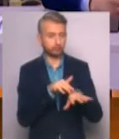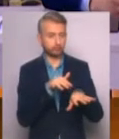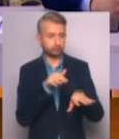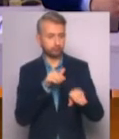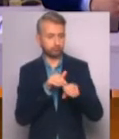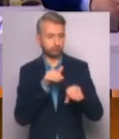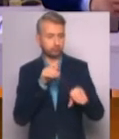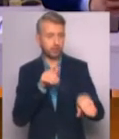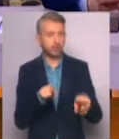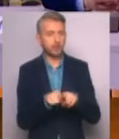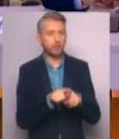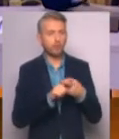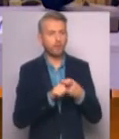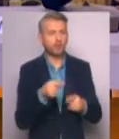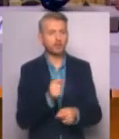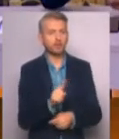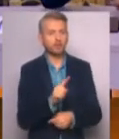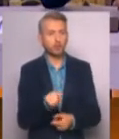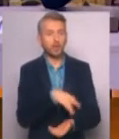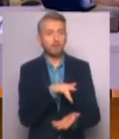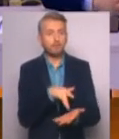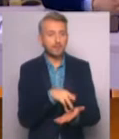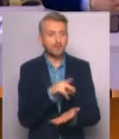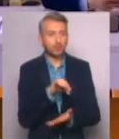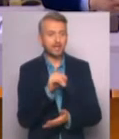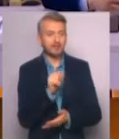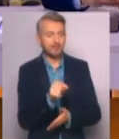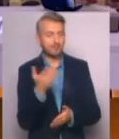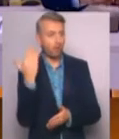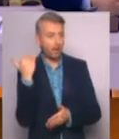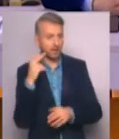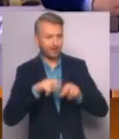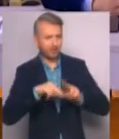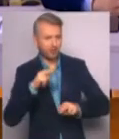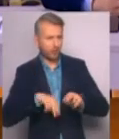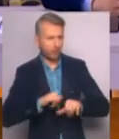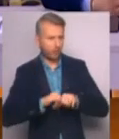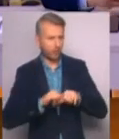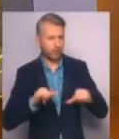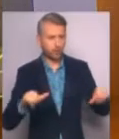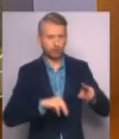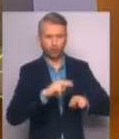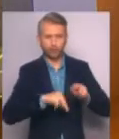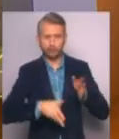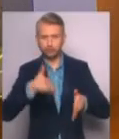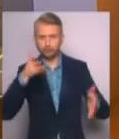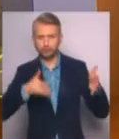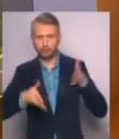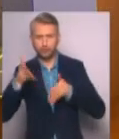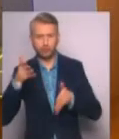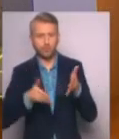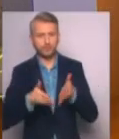з тим, що місто при тій попередній забудові, розбудові, при тій, можливо, не